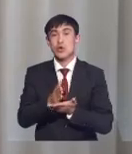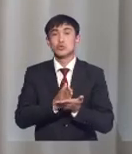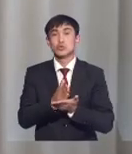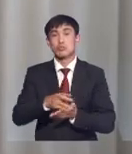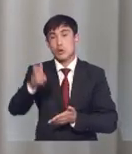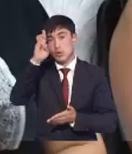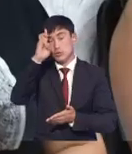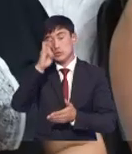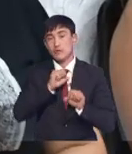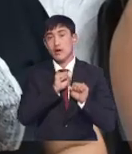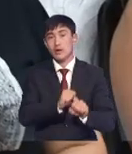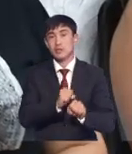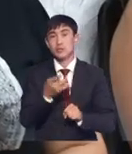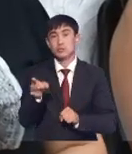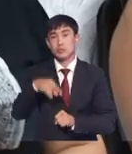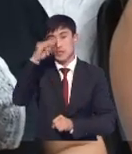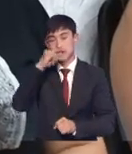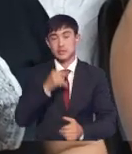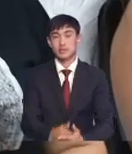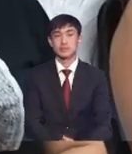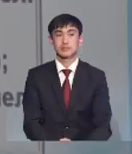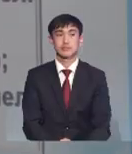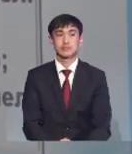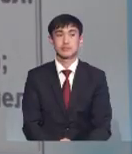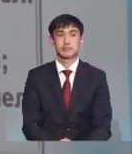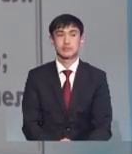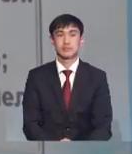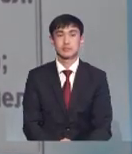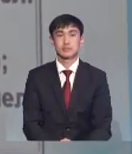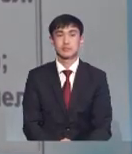Казахстан, Службы государственной охраны Республики Казахстан.